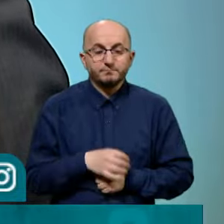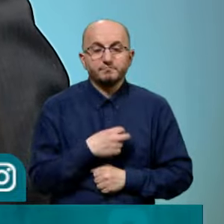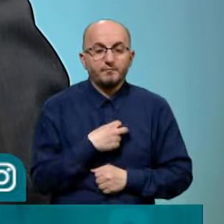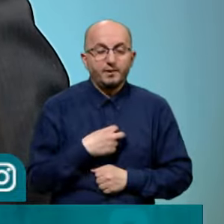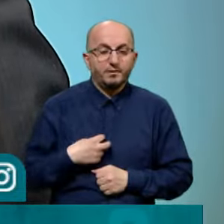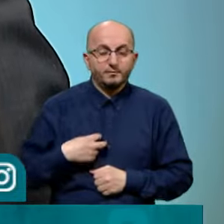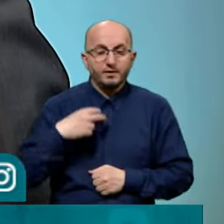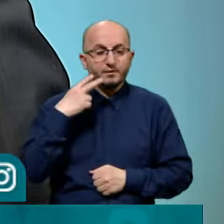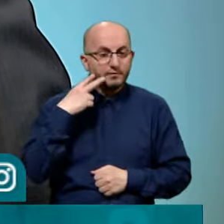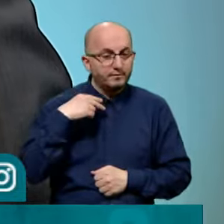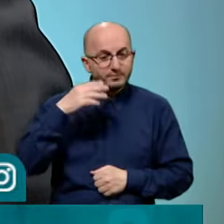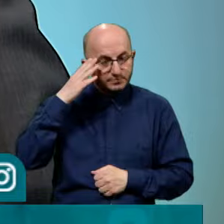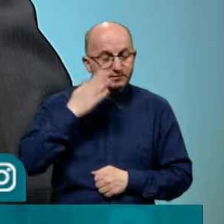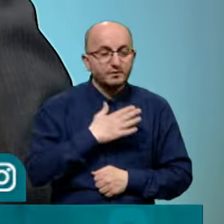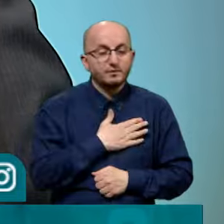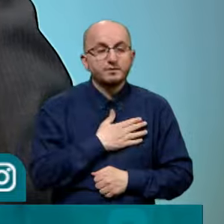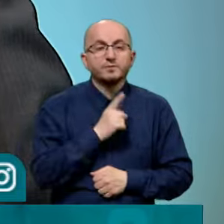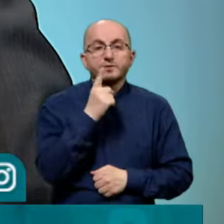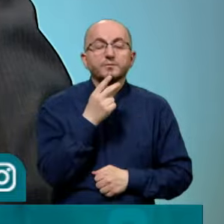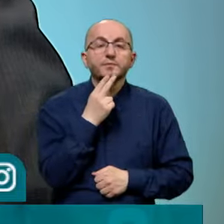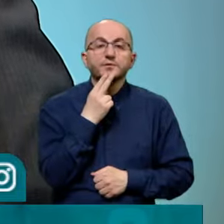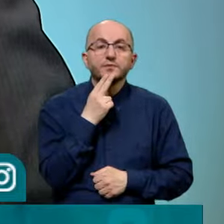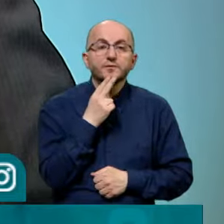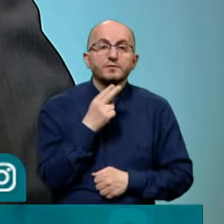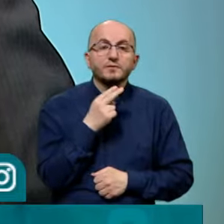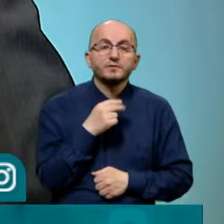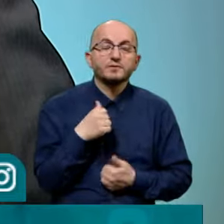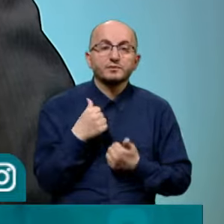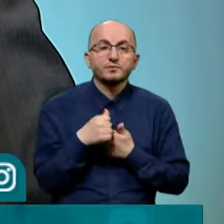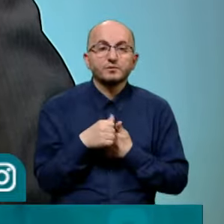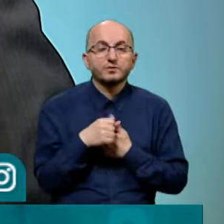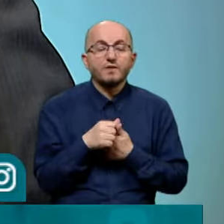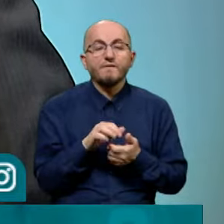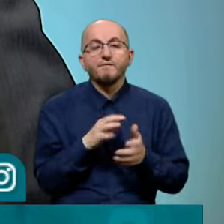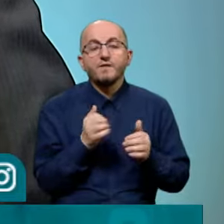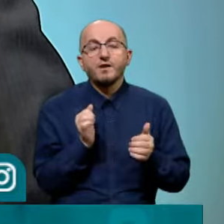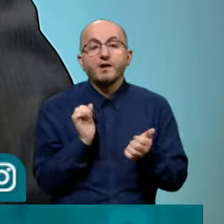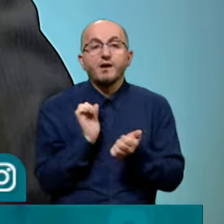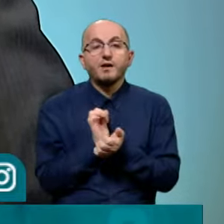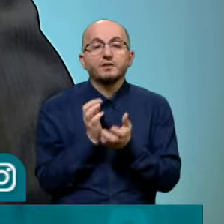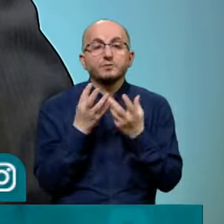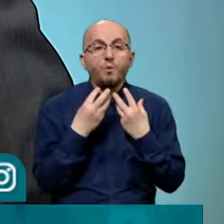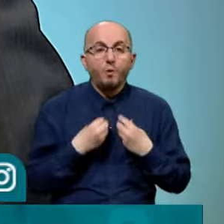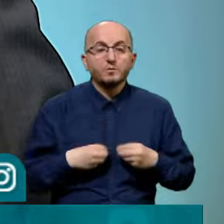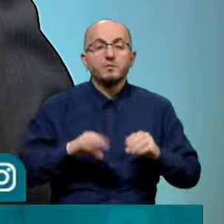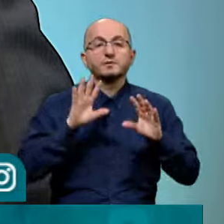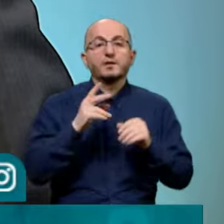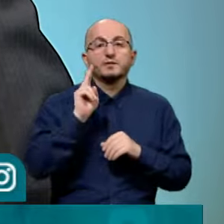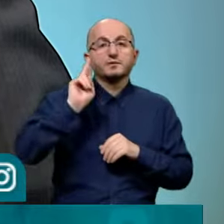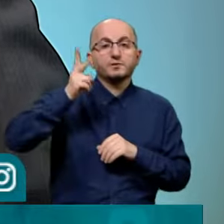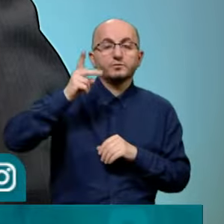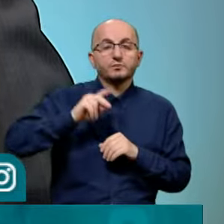Peygamber aleyhissalatü vesselam bir hanımefendinin kocası veya mahremi olmadan 2 günlük